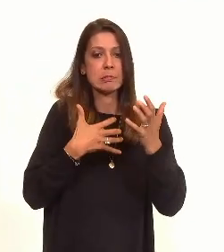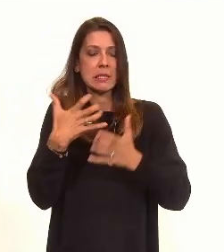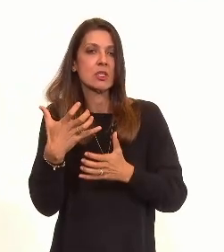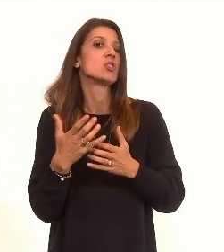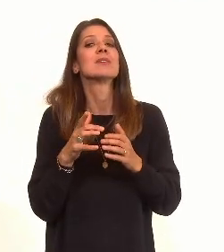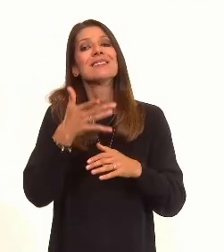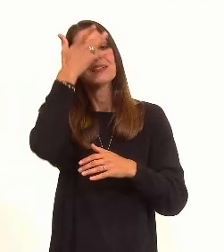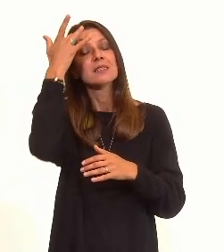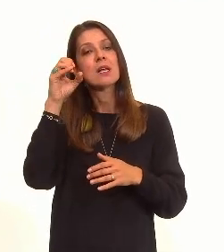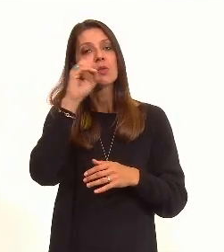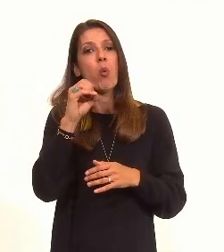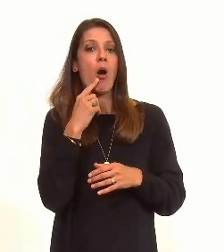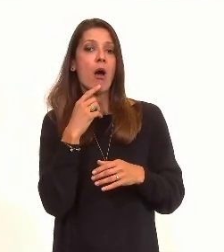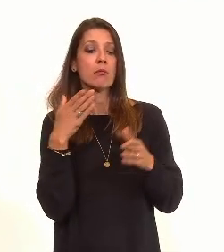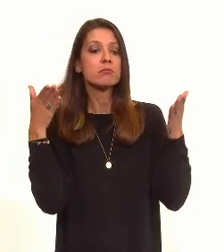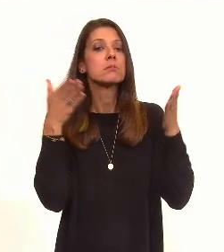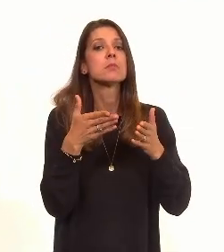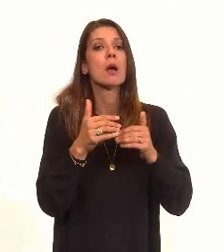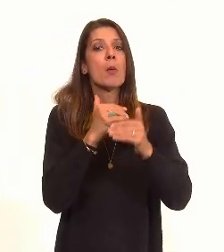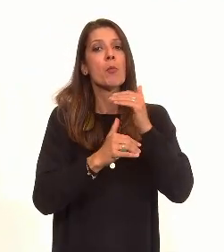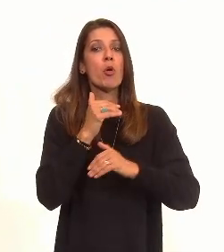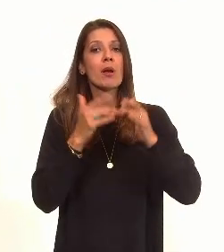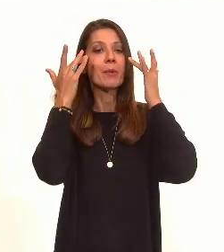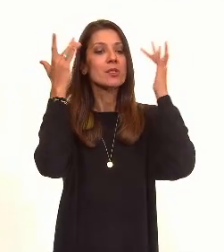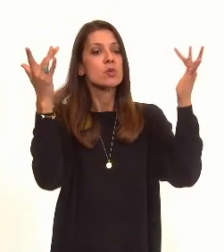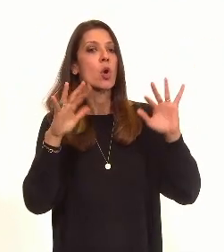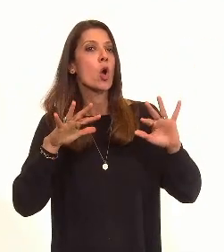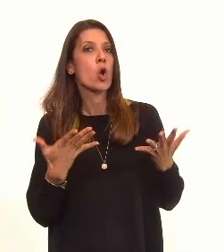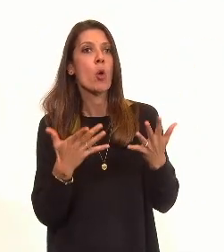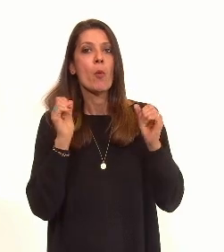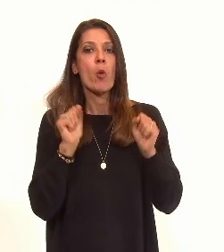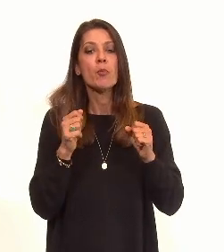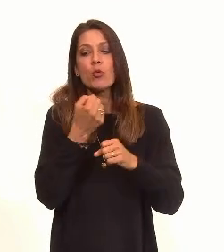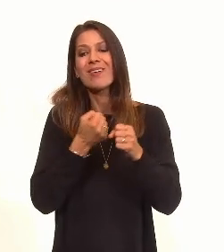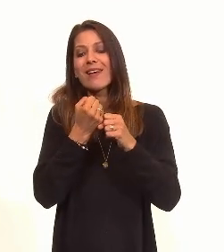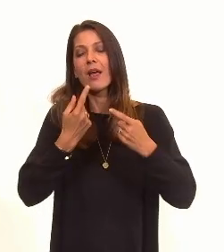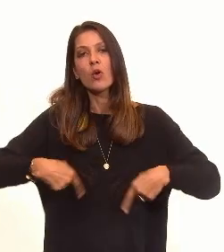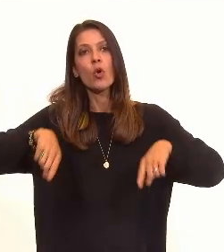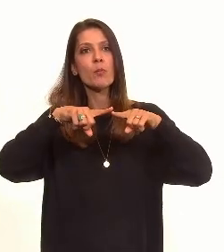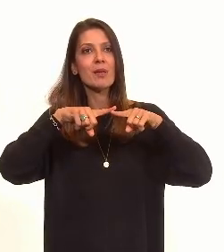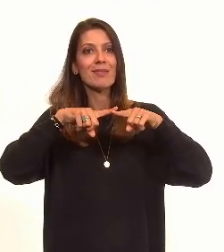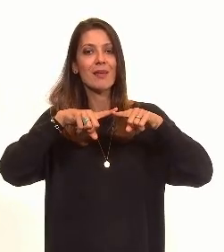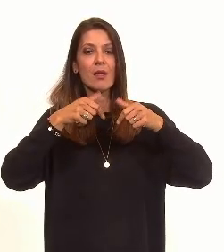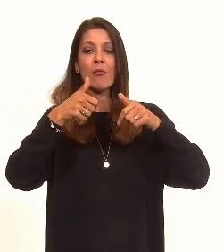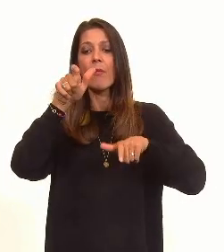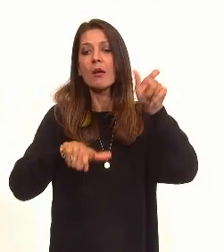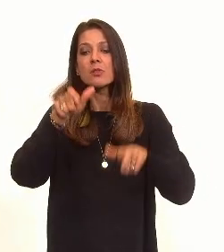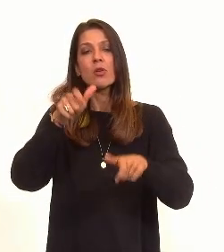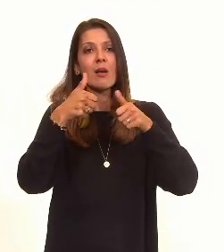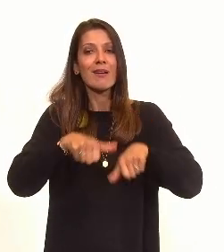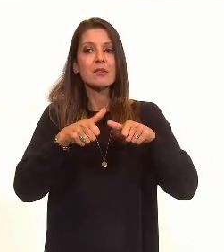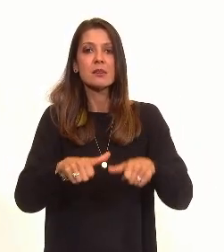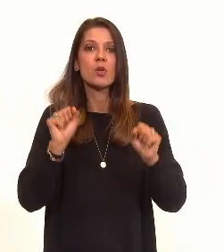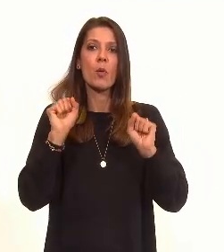d'accompagnement personnalisé, que certains appellent aussi projet de vie, et puis Constance Mazier sur le parcours d'emménagement, c'est-à-dire le parcours